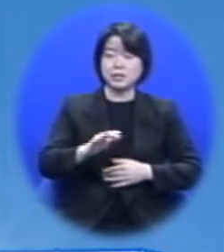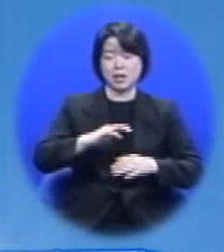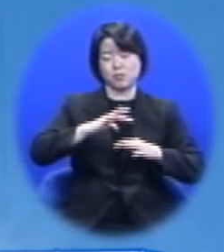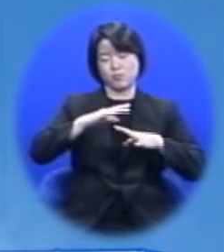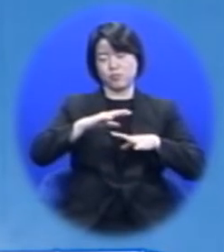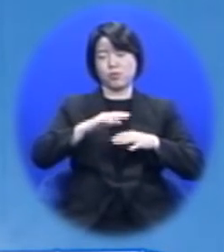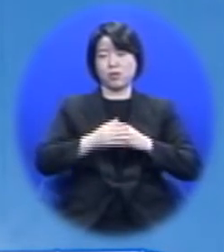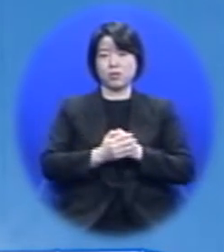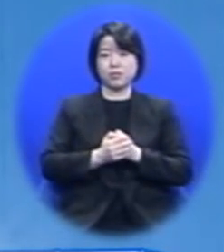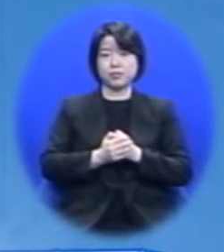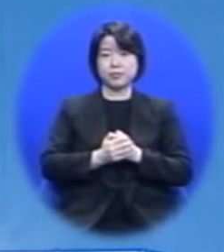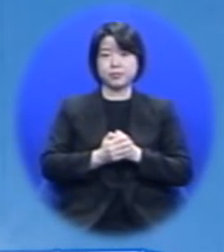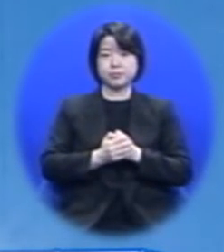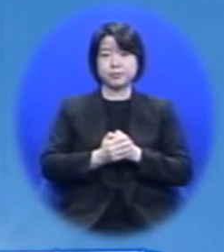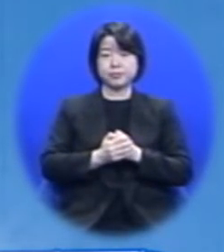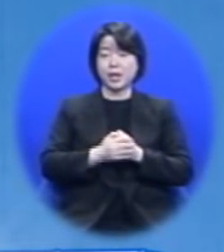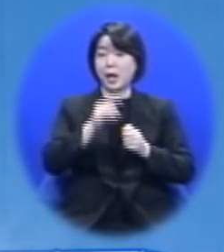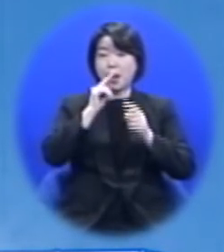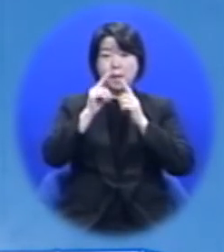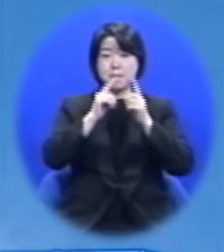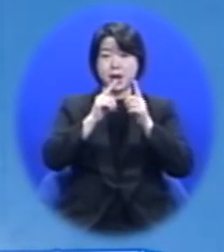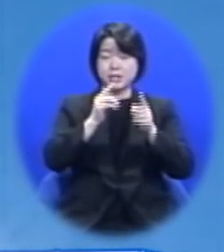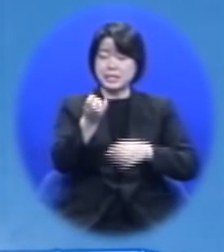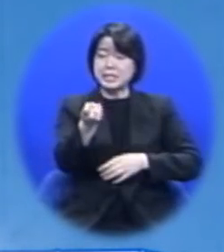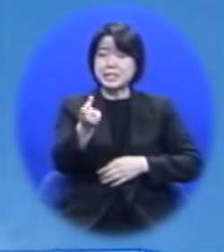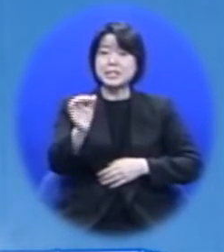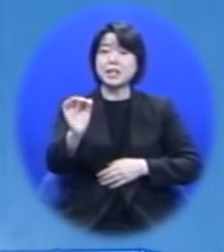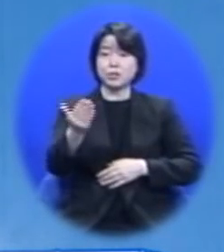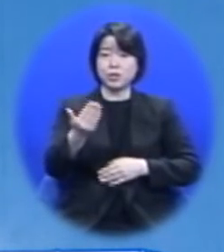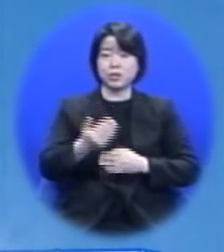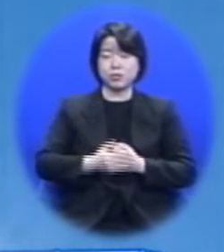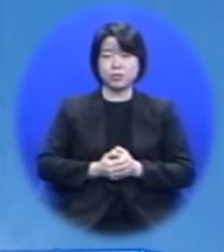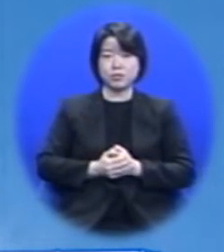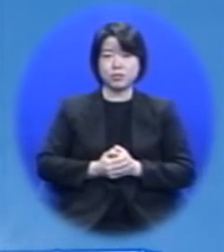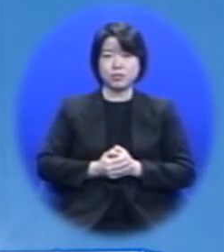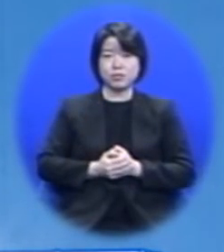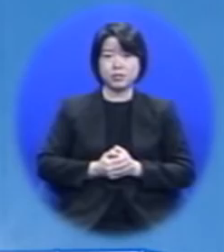무서워요. 마른 씨가 되는 거.